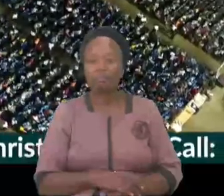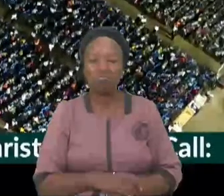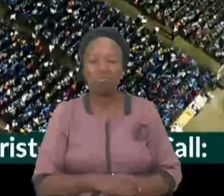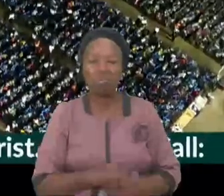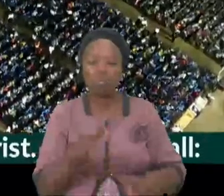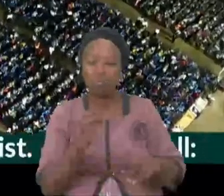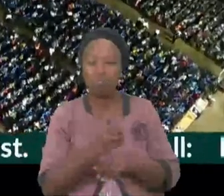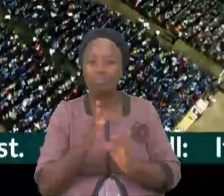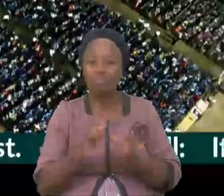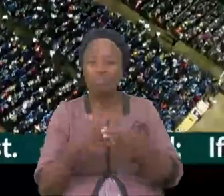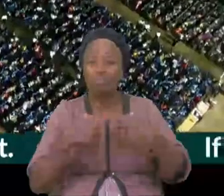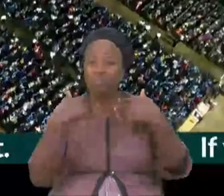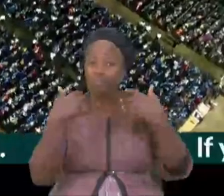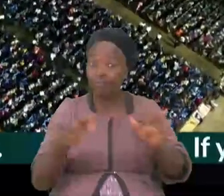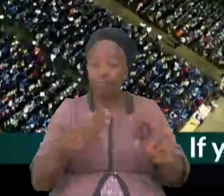numéro-là.